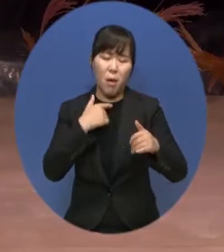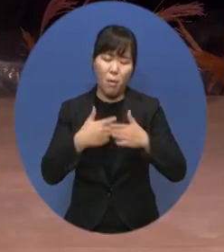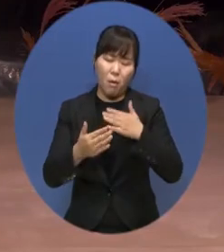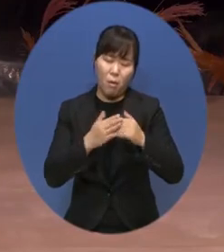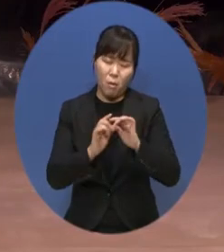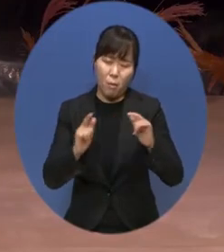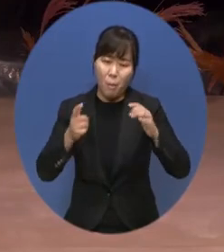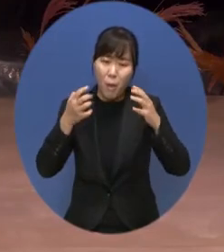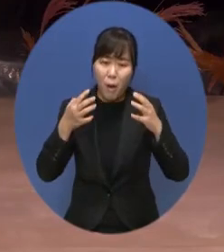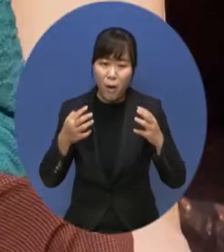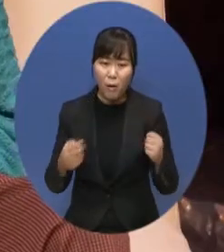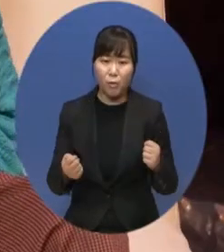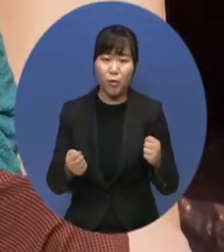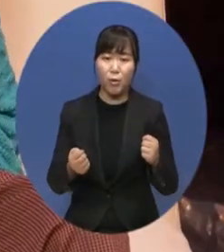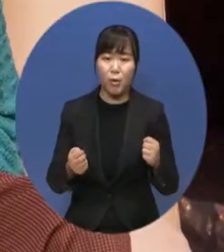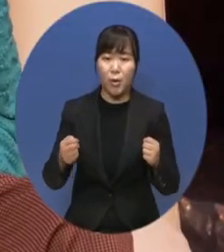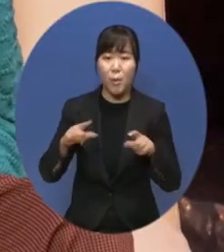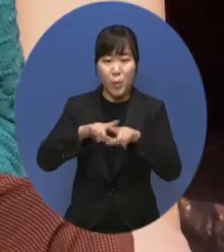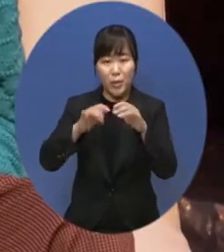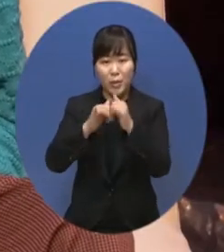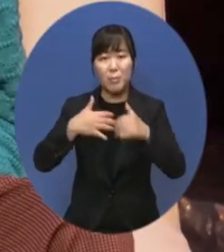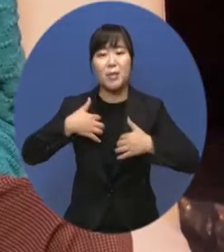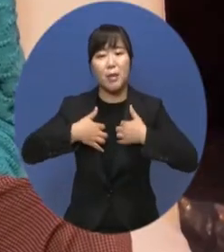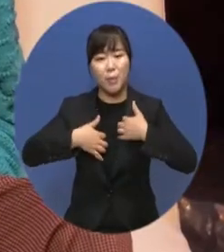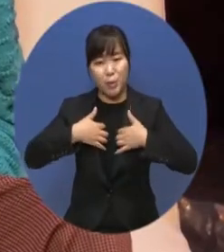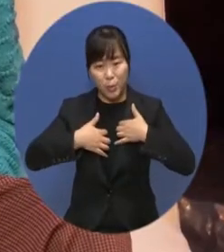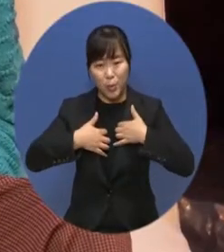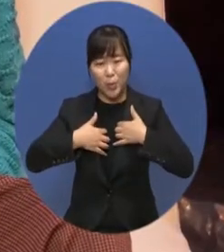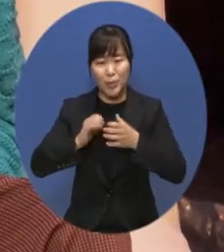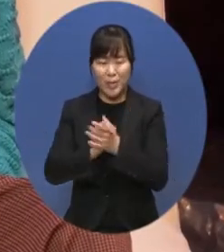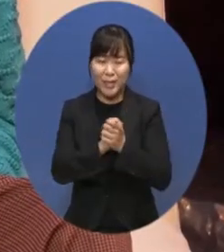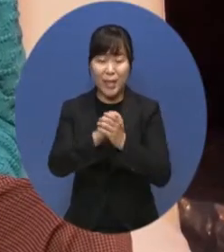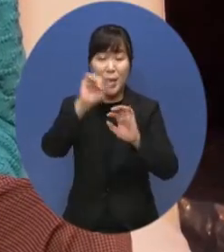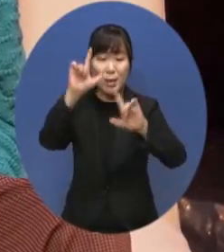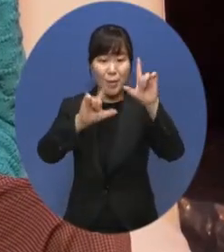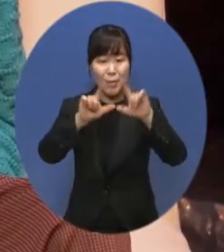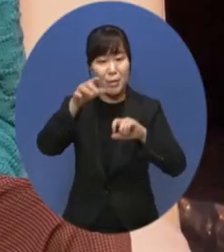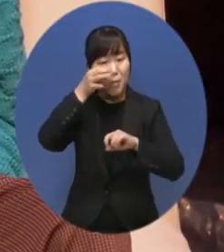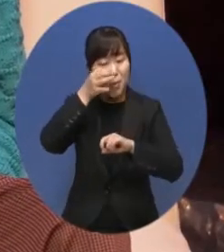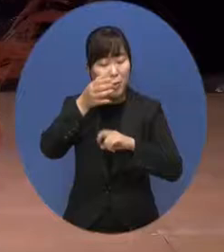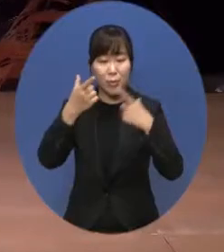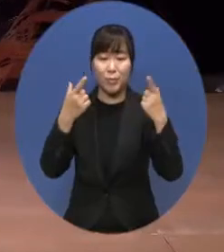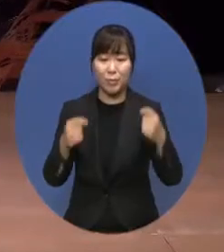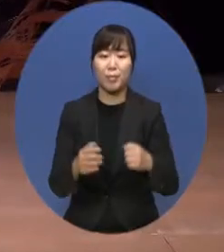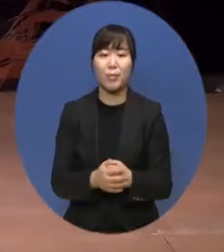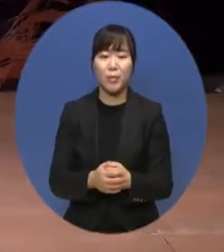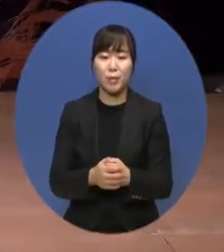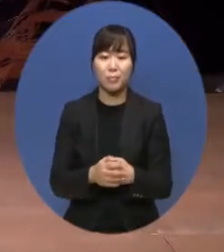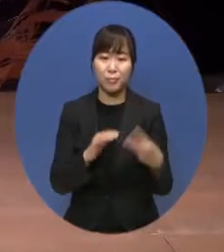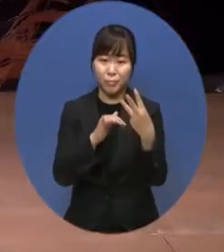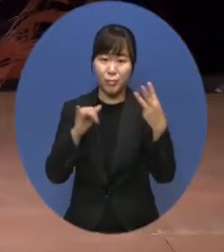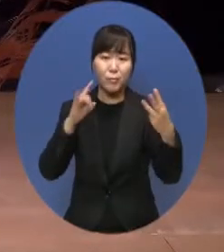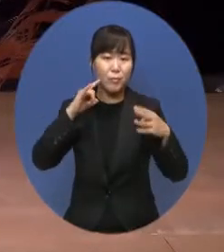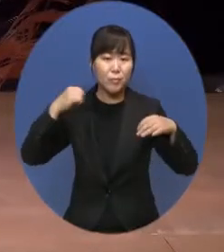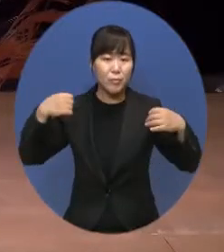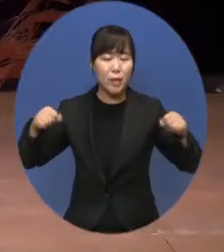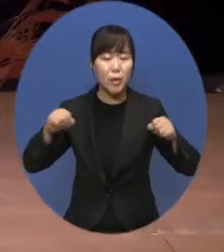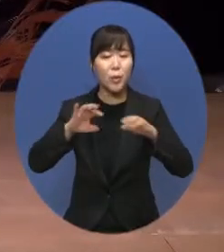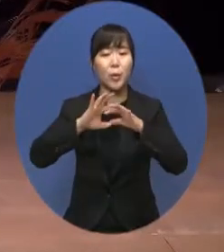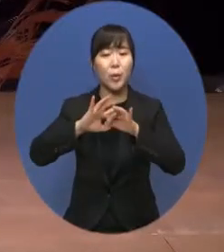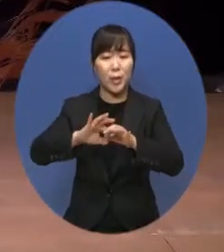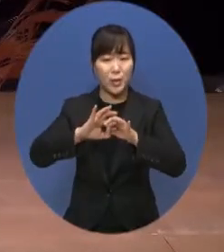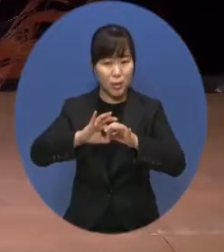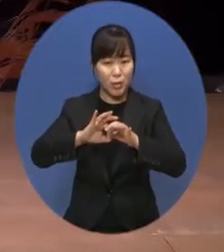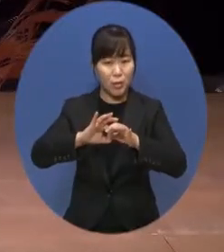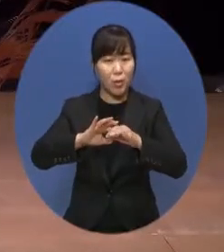활동을 통해 대중들에게 재미있고 친근한 이미지를 구축해 왔다면서 세 명의 배우를